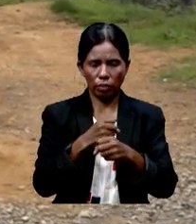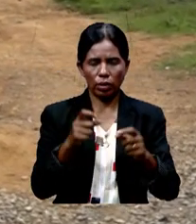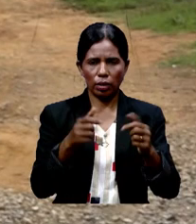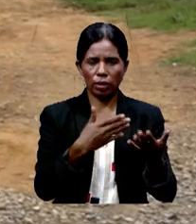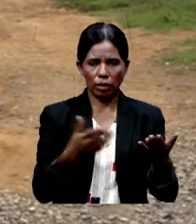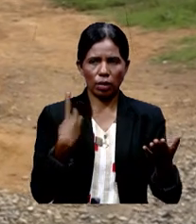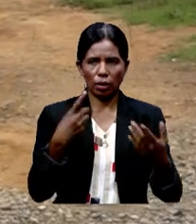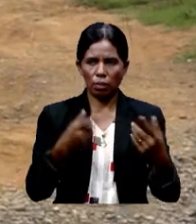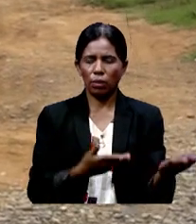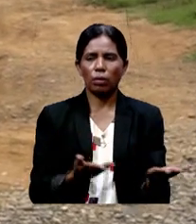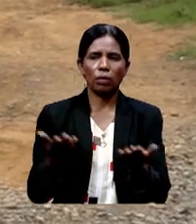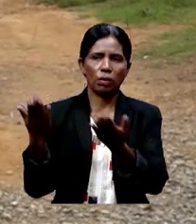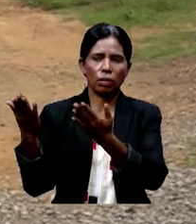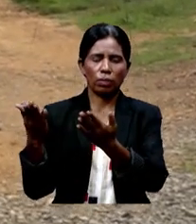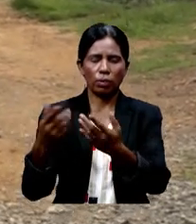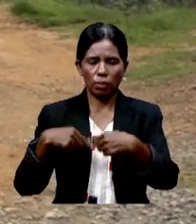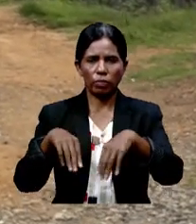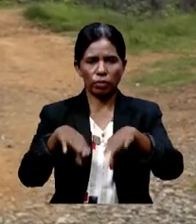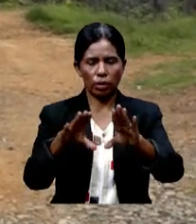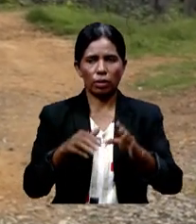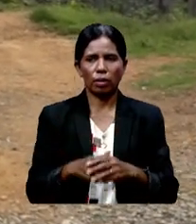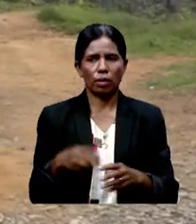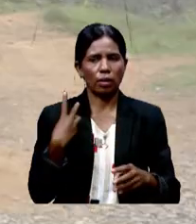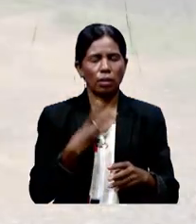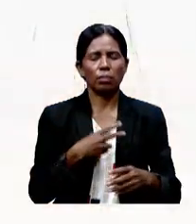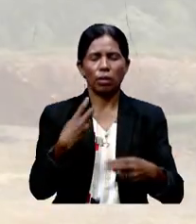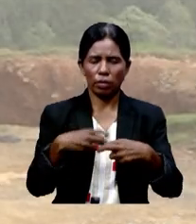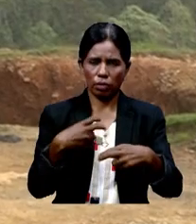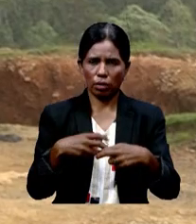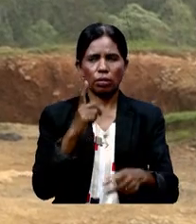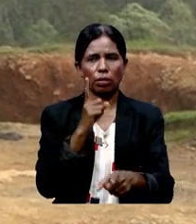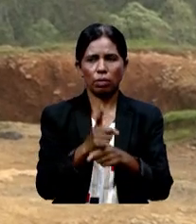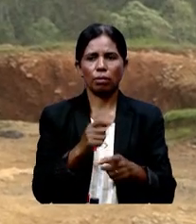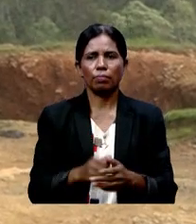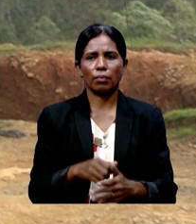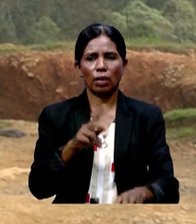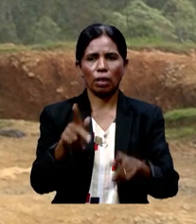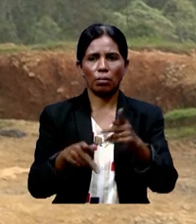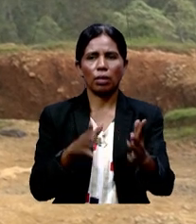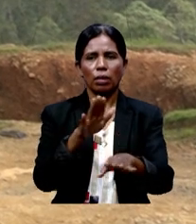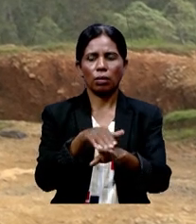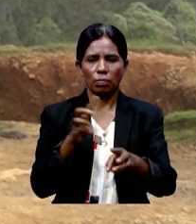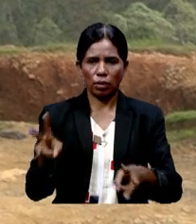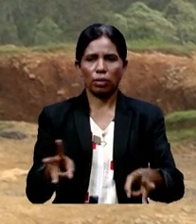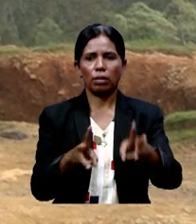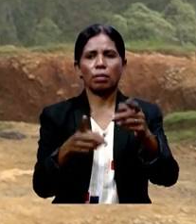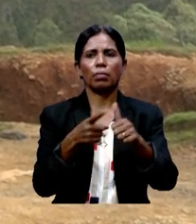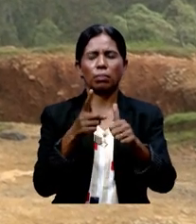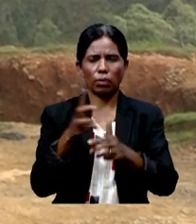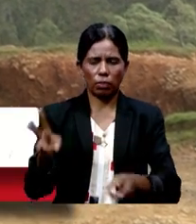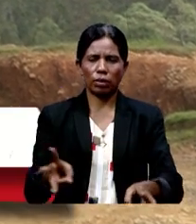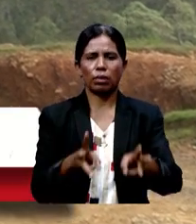san ser namelu lur samet lur tamasai selai ami aras kalo san sene komundadi apeta lim ga strada primero ni strada